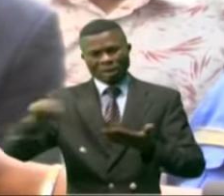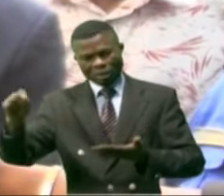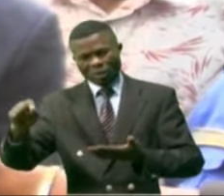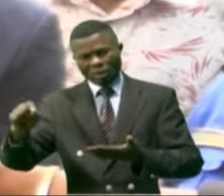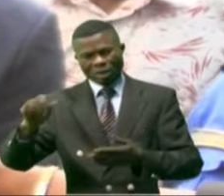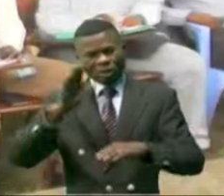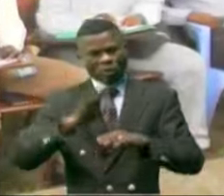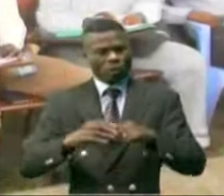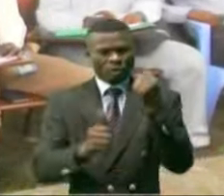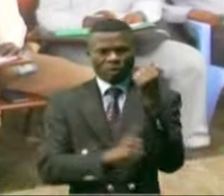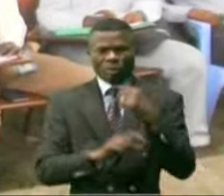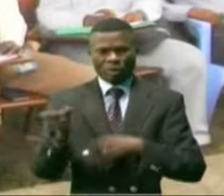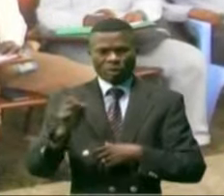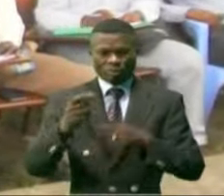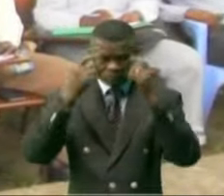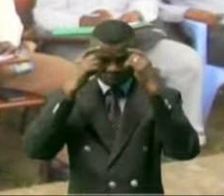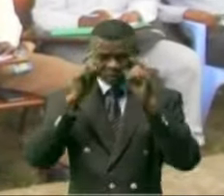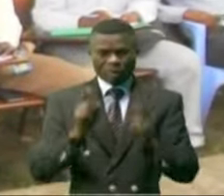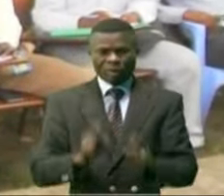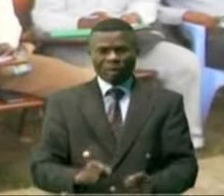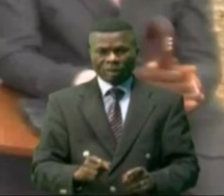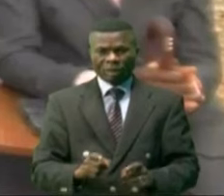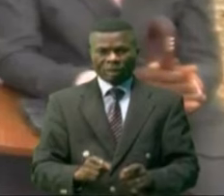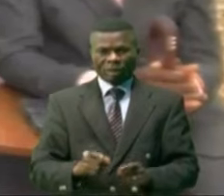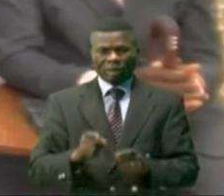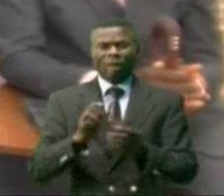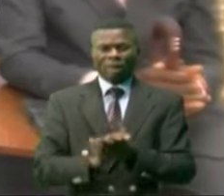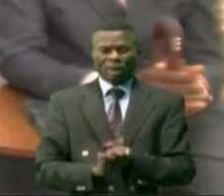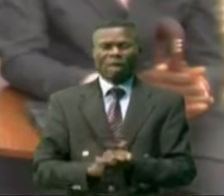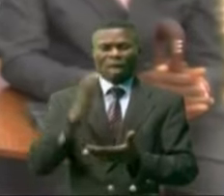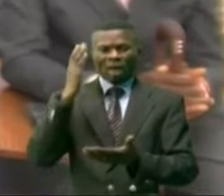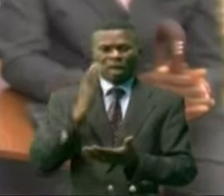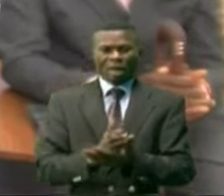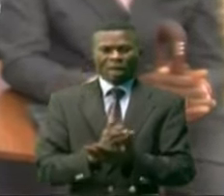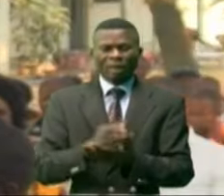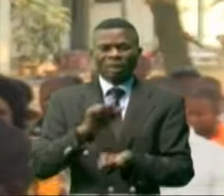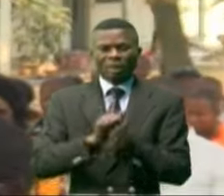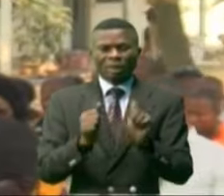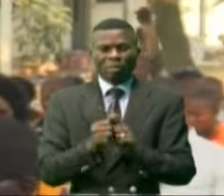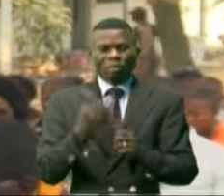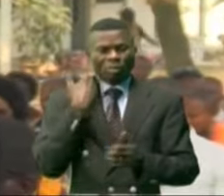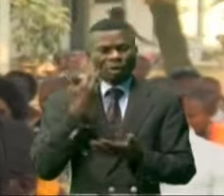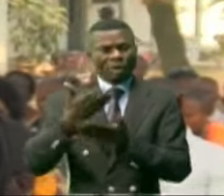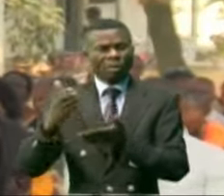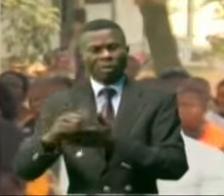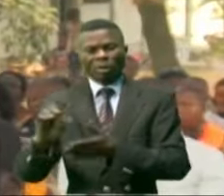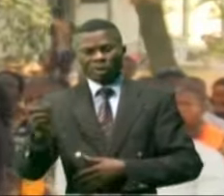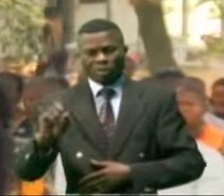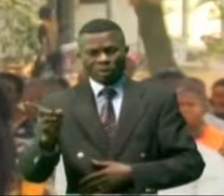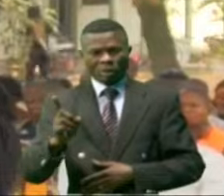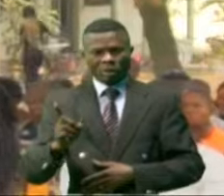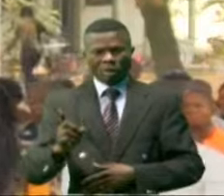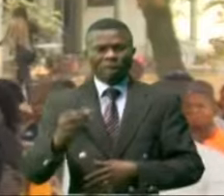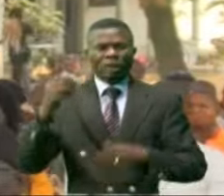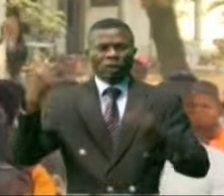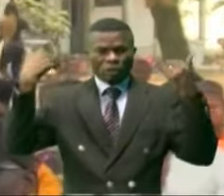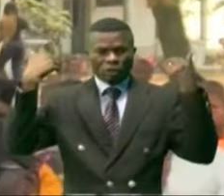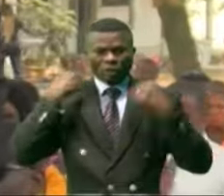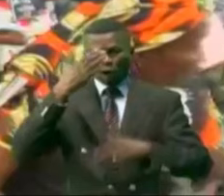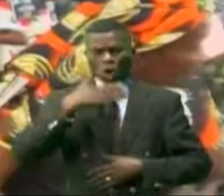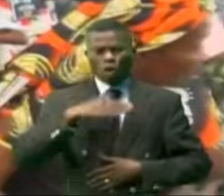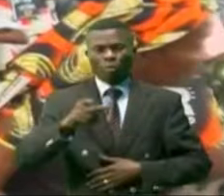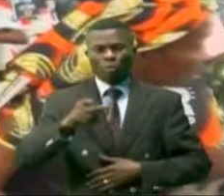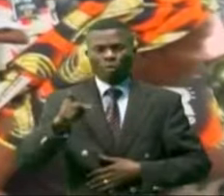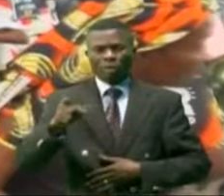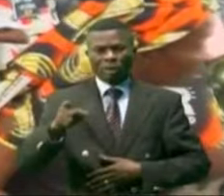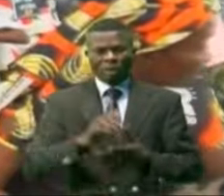nuire. Déterminé à limiter les cas de contamination de cette épidémie, le médecin chef de zone de